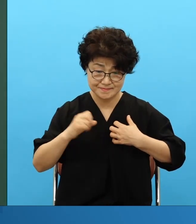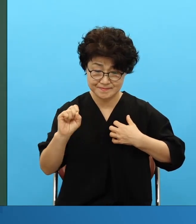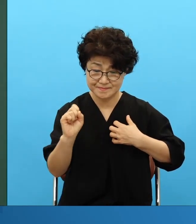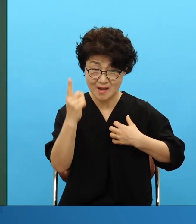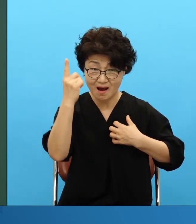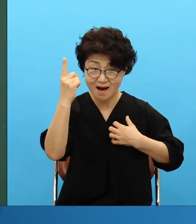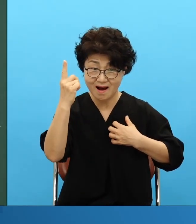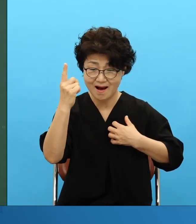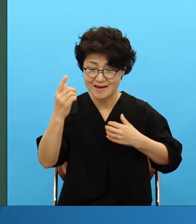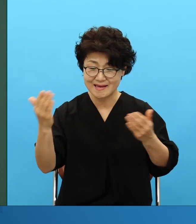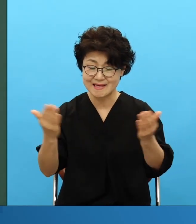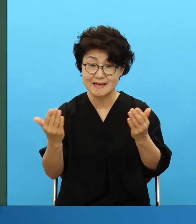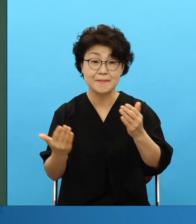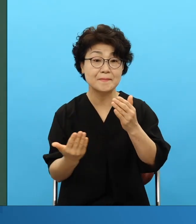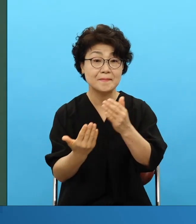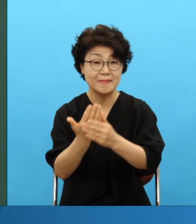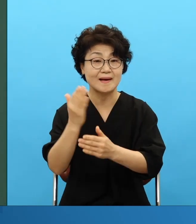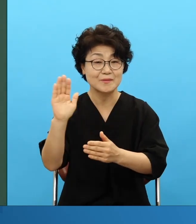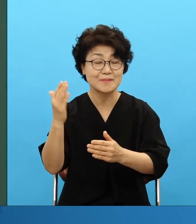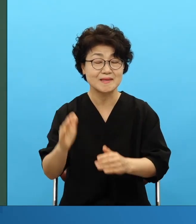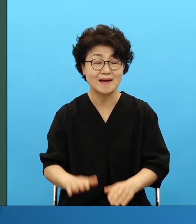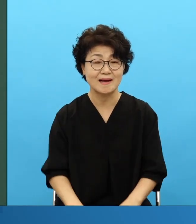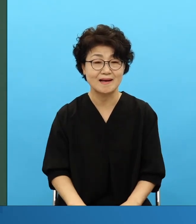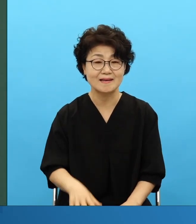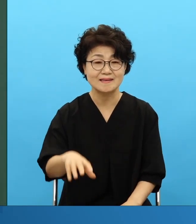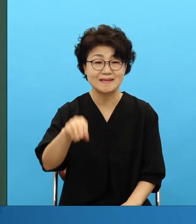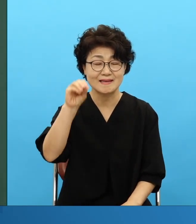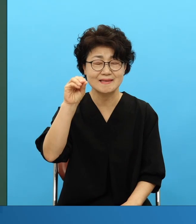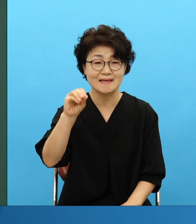일이 벌어졌습니까? How could these works arise?